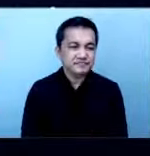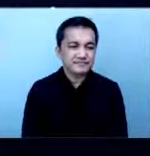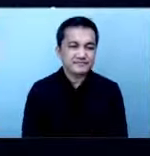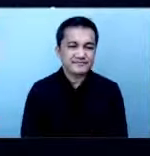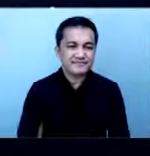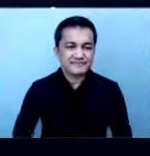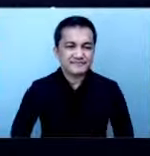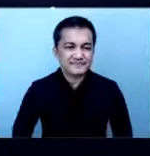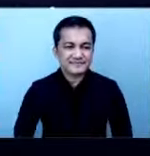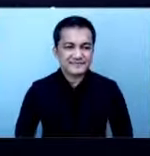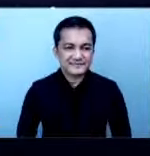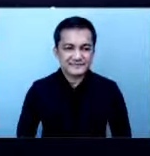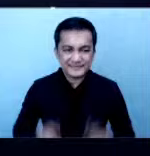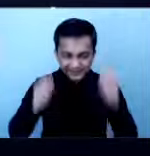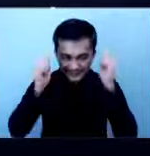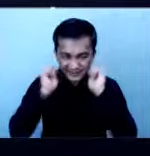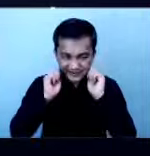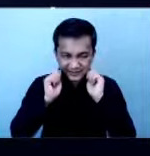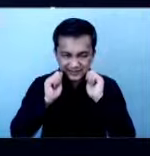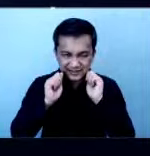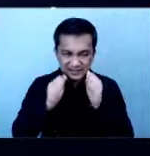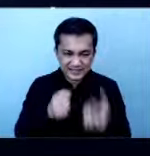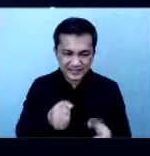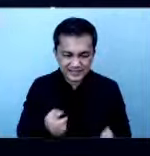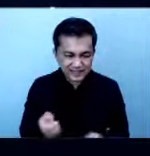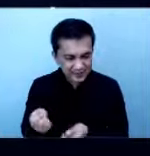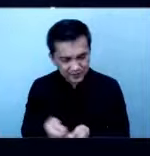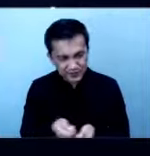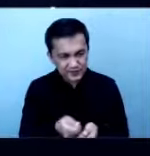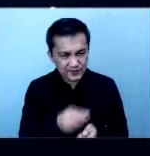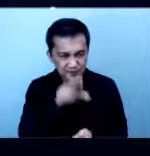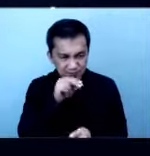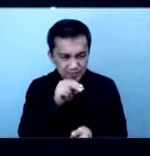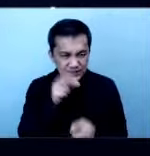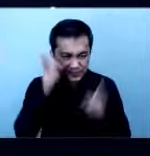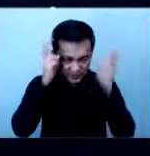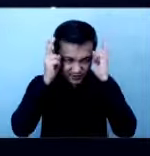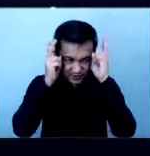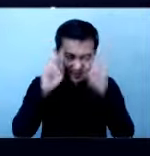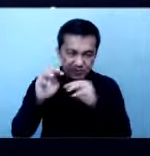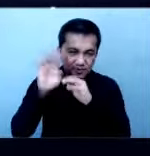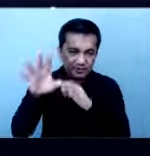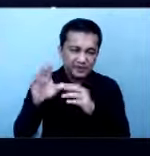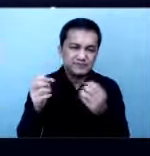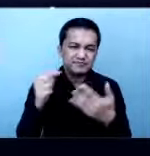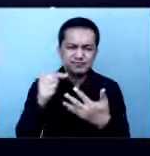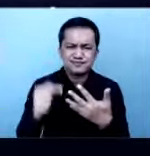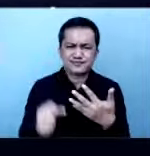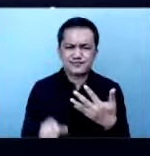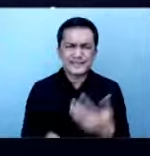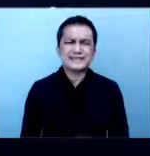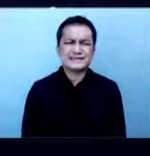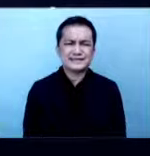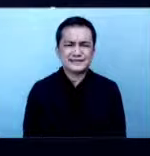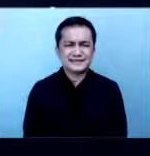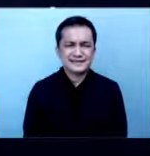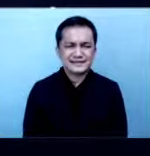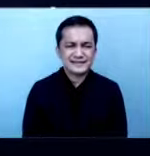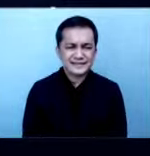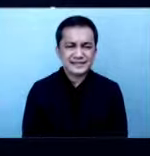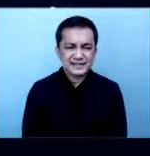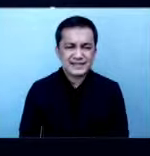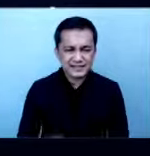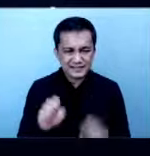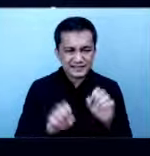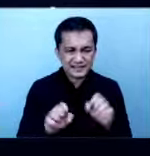Merong nakasuot ng disenyong chainsaw, bibe, gulayan, bundok at marami pang iba. Exam daw yan ng